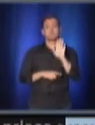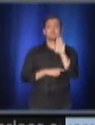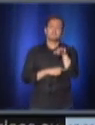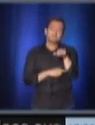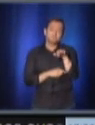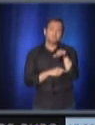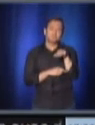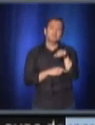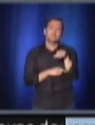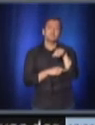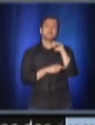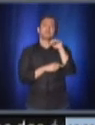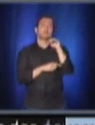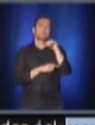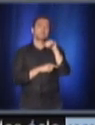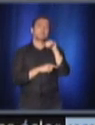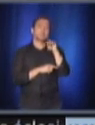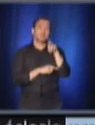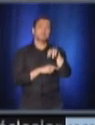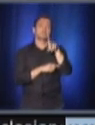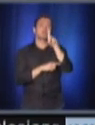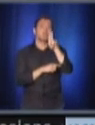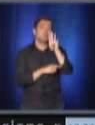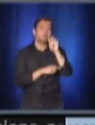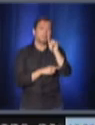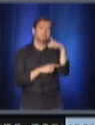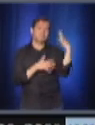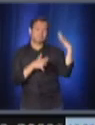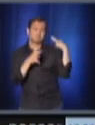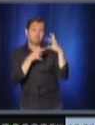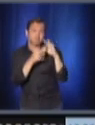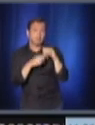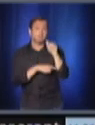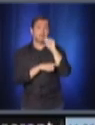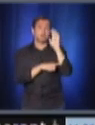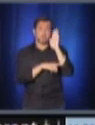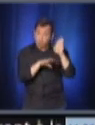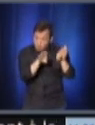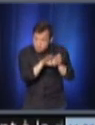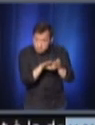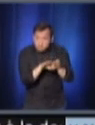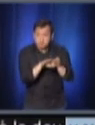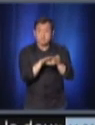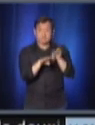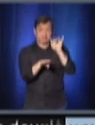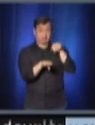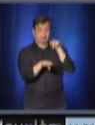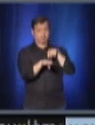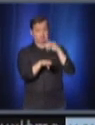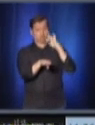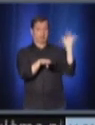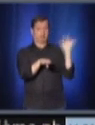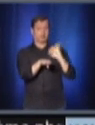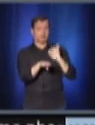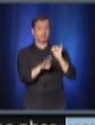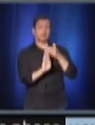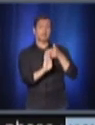Monsieur Dubé, vous avez dit que vous n'hésiteriez pas à fermer les bars. Cela prendrait quoi, selon vous, pour